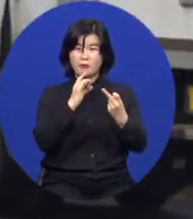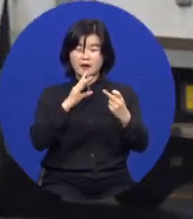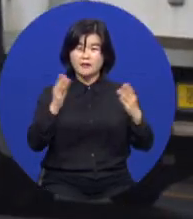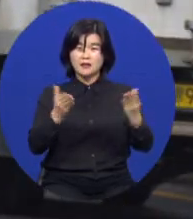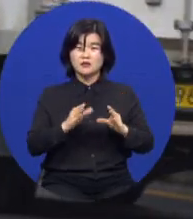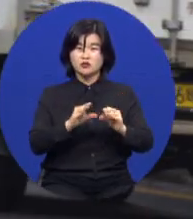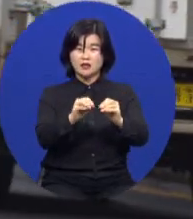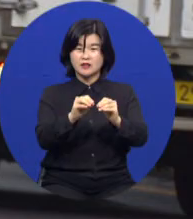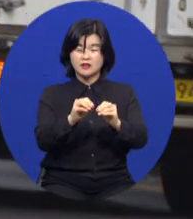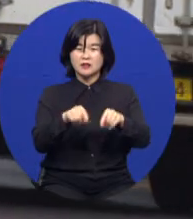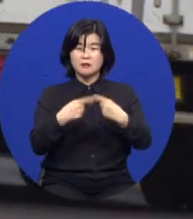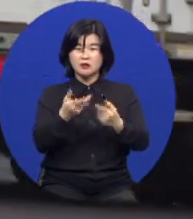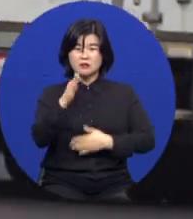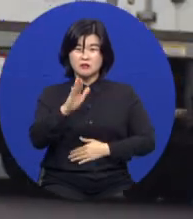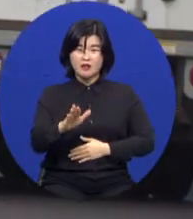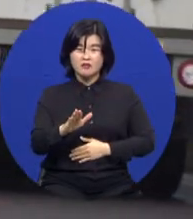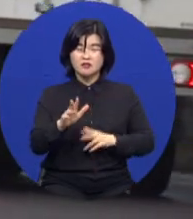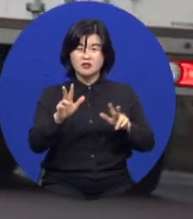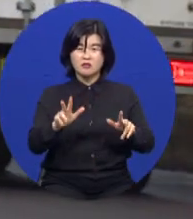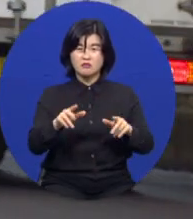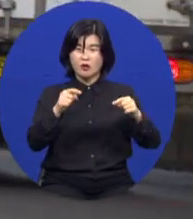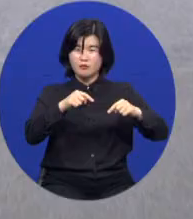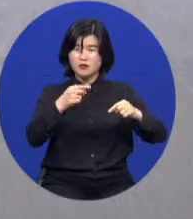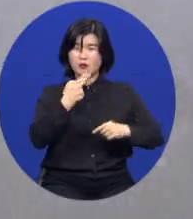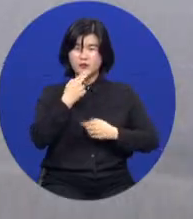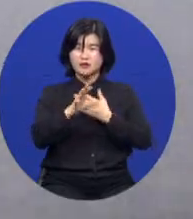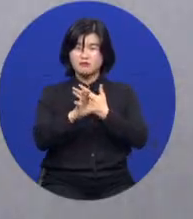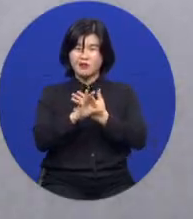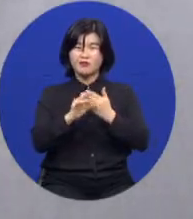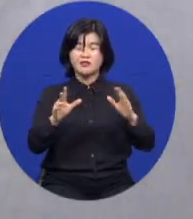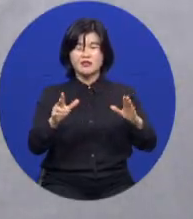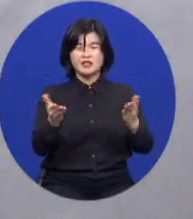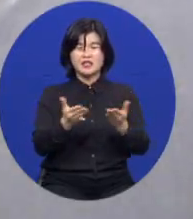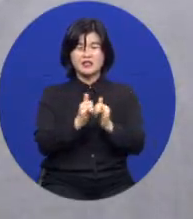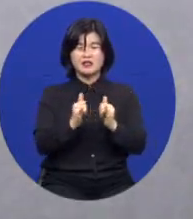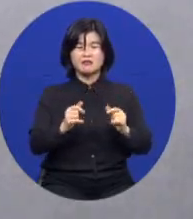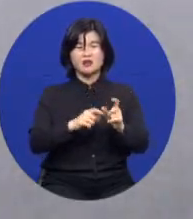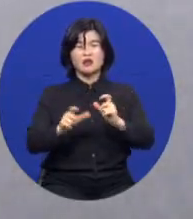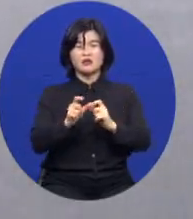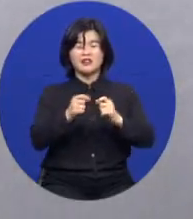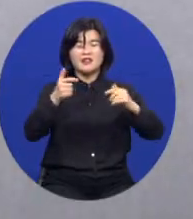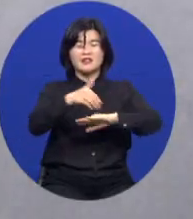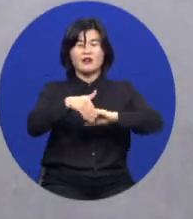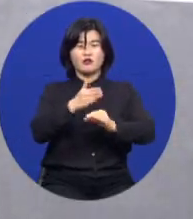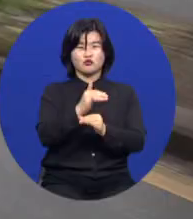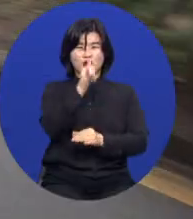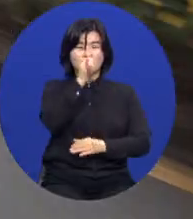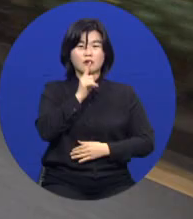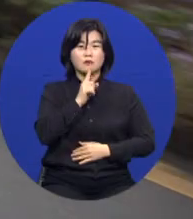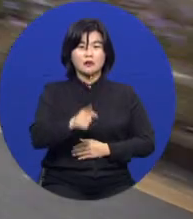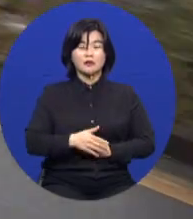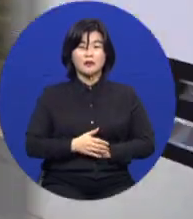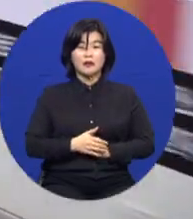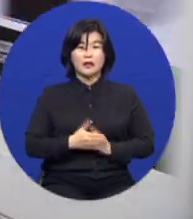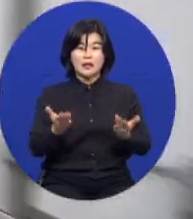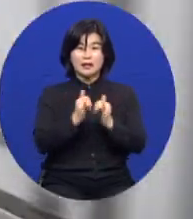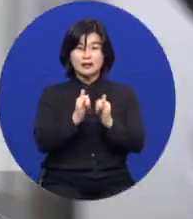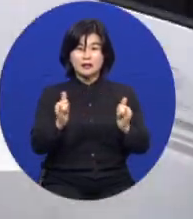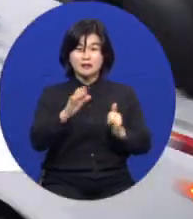파업에 참여하고 있지만 사측이 협상에 나서지 않으면 파업 인원을 늘리겠다는 계획입니다.